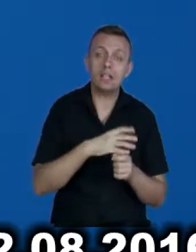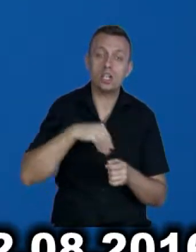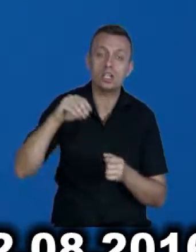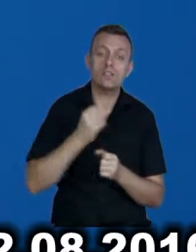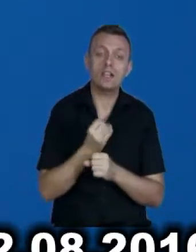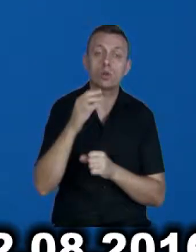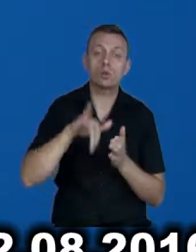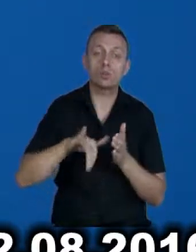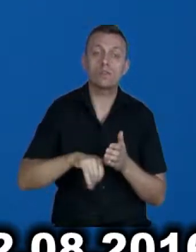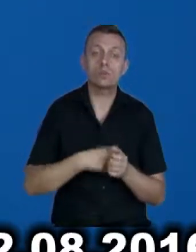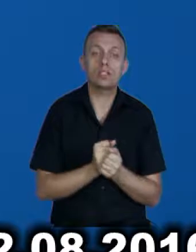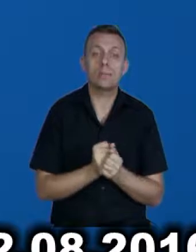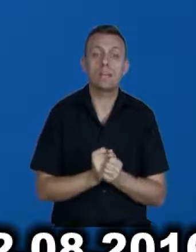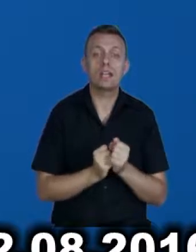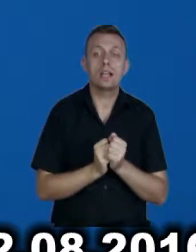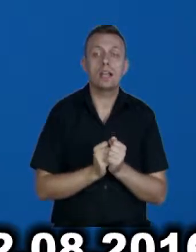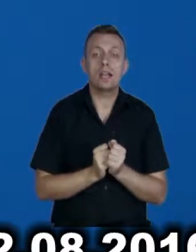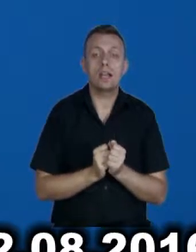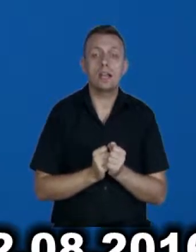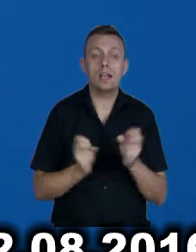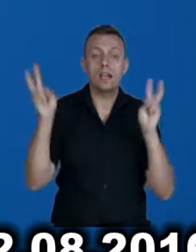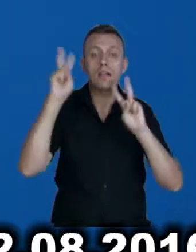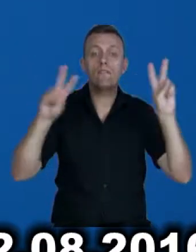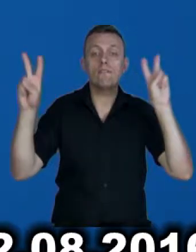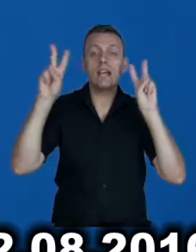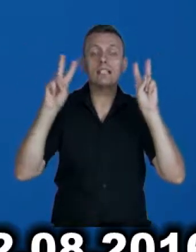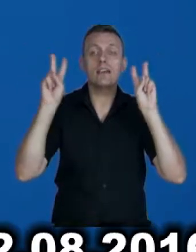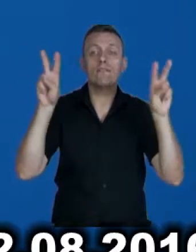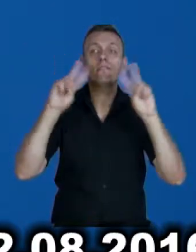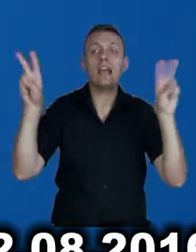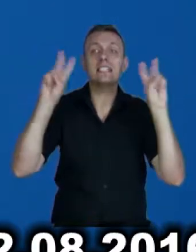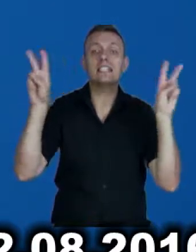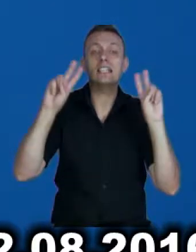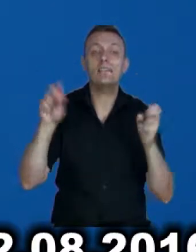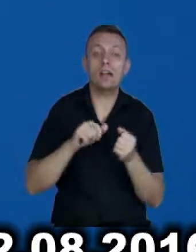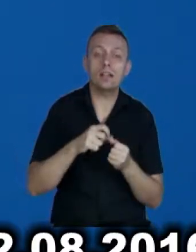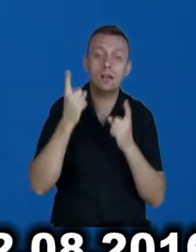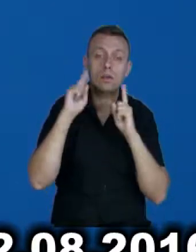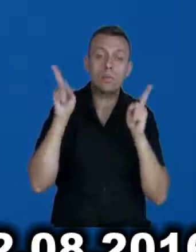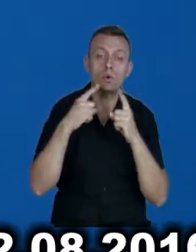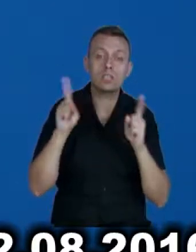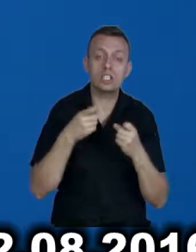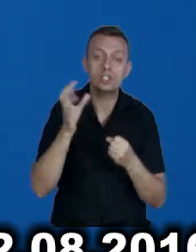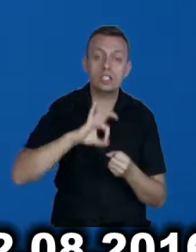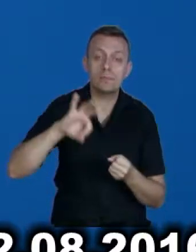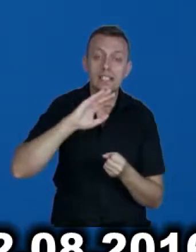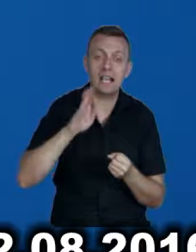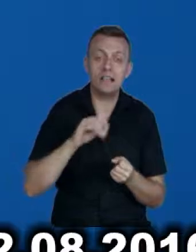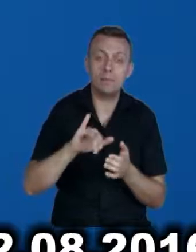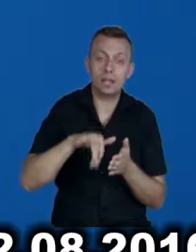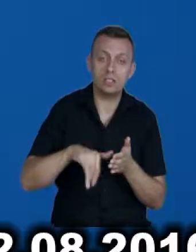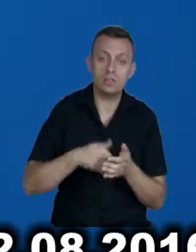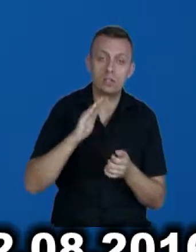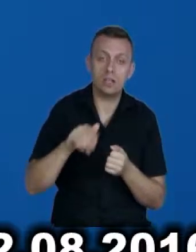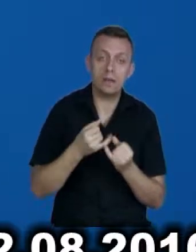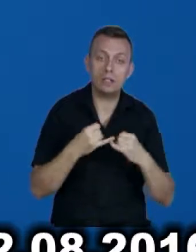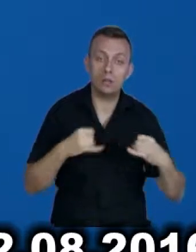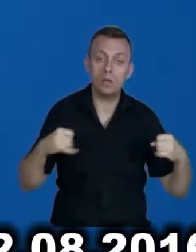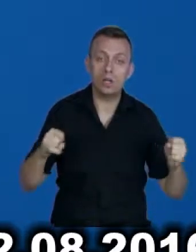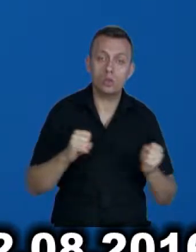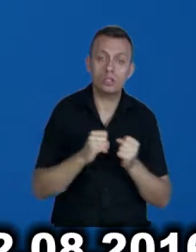muzycznego. W programie znalazły się takie utwory jak O Sole Mio, Gdybym Był Bogaczem, Granada czy Montu Czardasz.